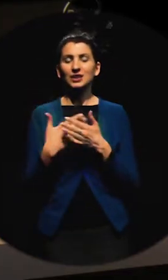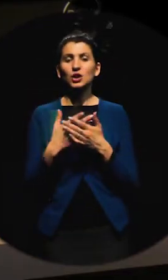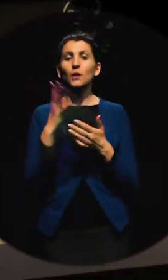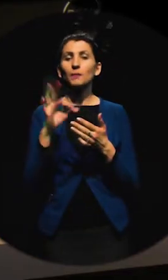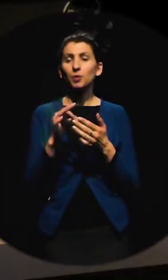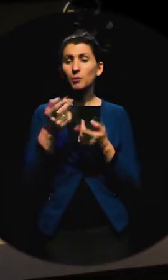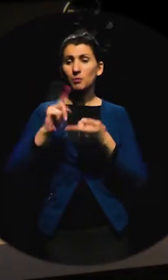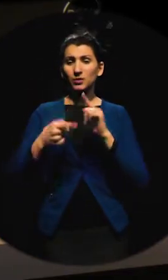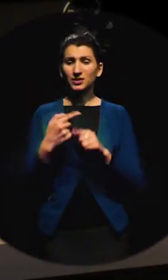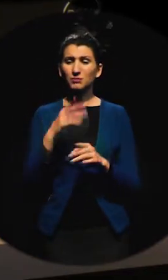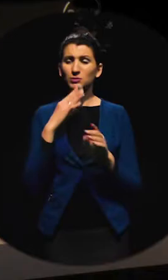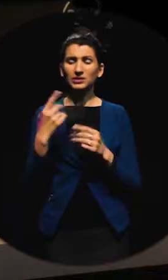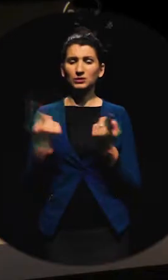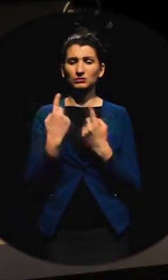gestów